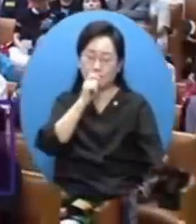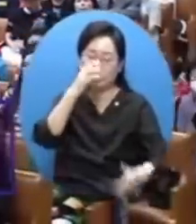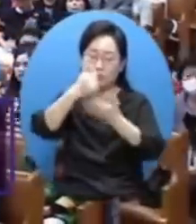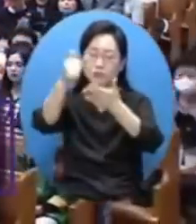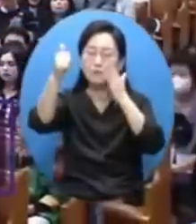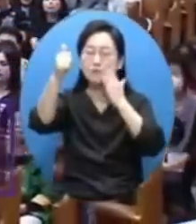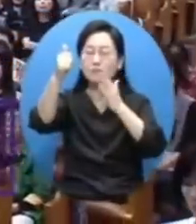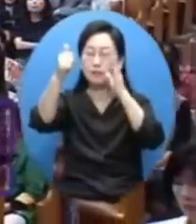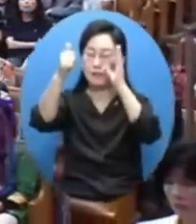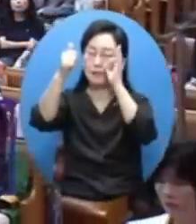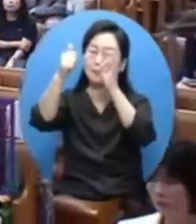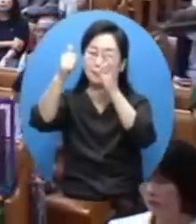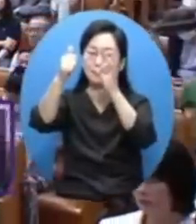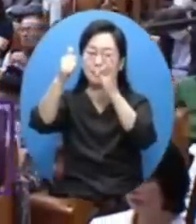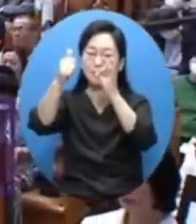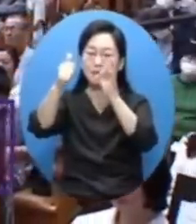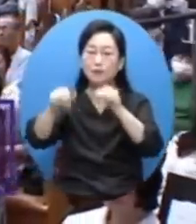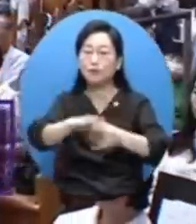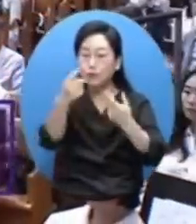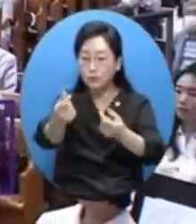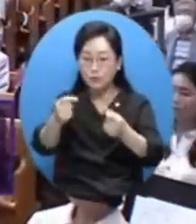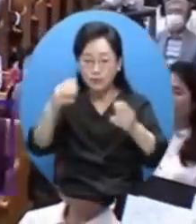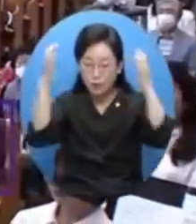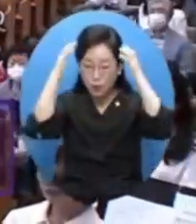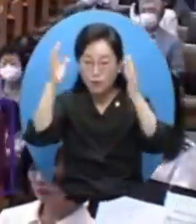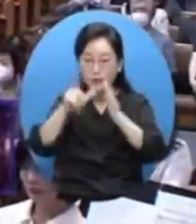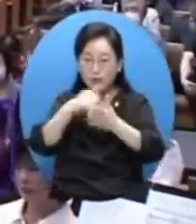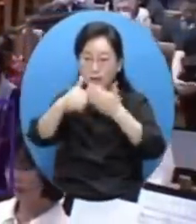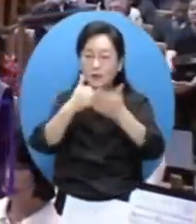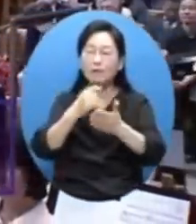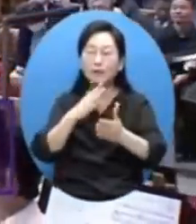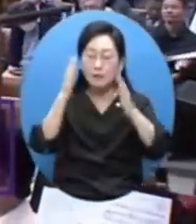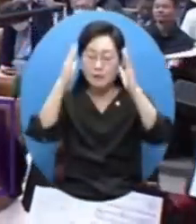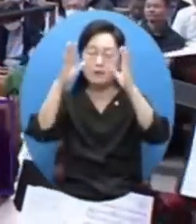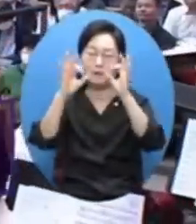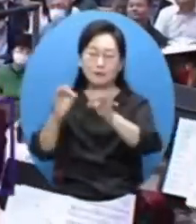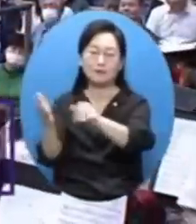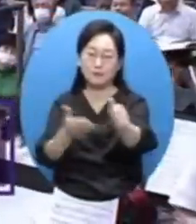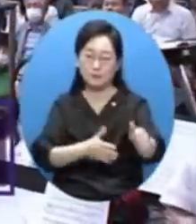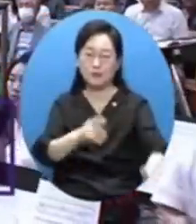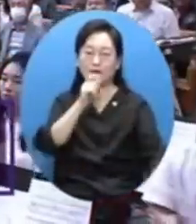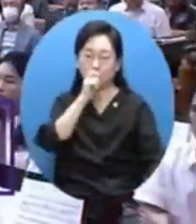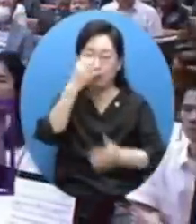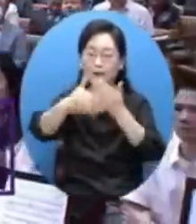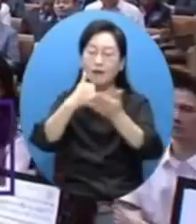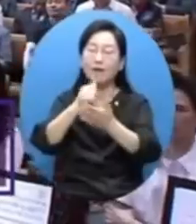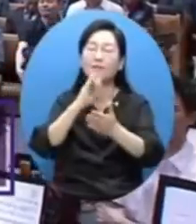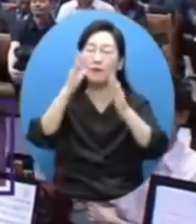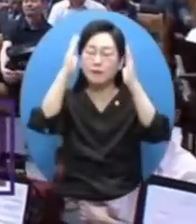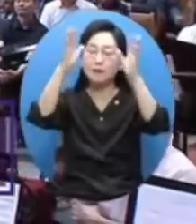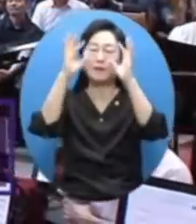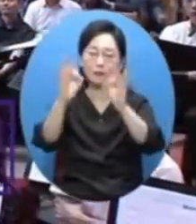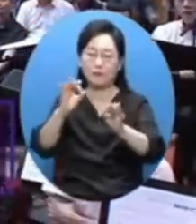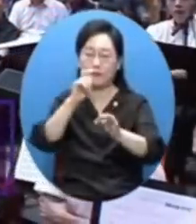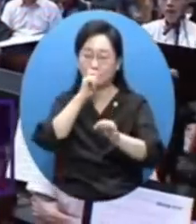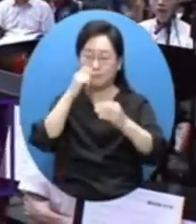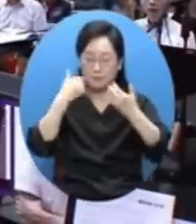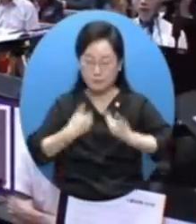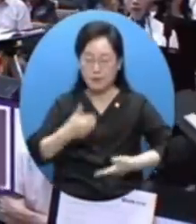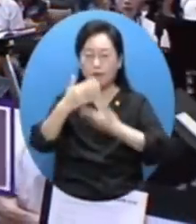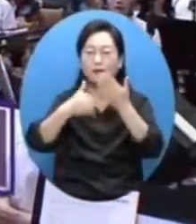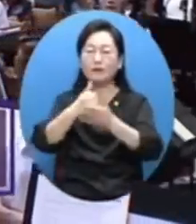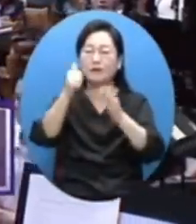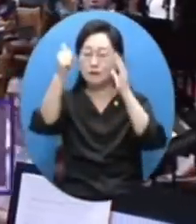것입니다 고난할 때 우리가 잠잠히 하늘만 바라보아야 하는 것입니다 잠잠히 하나님만 바라보라 잠잠히 하나님만